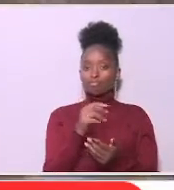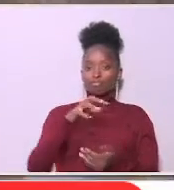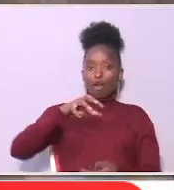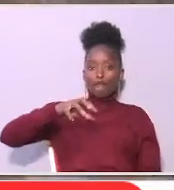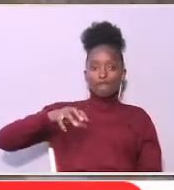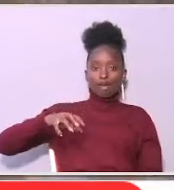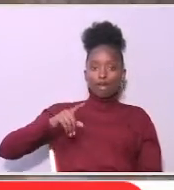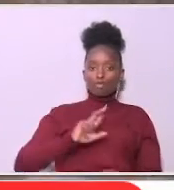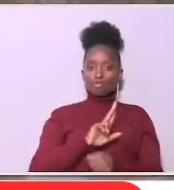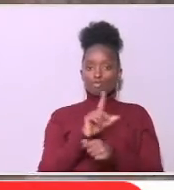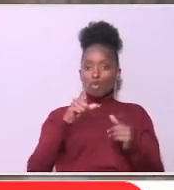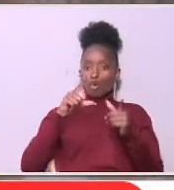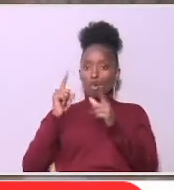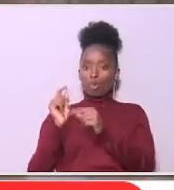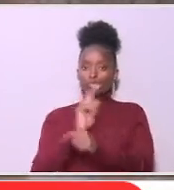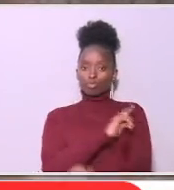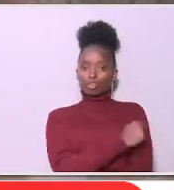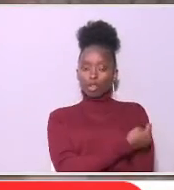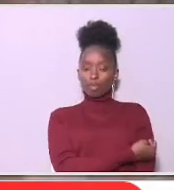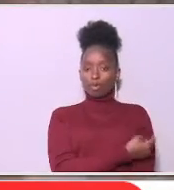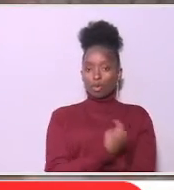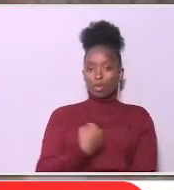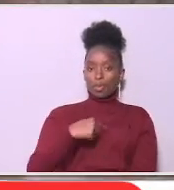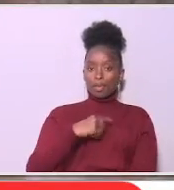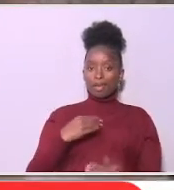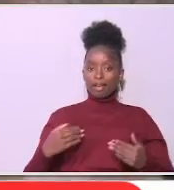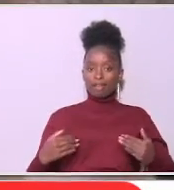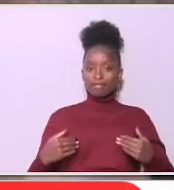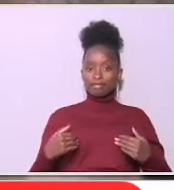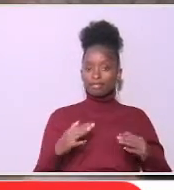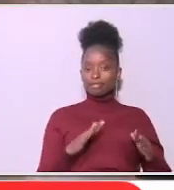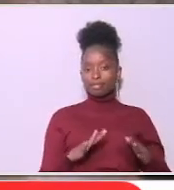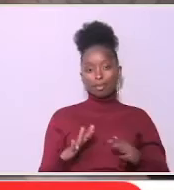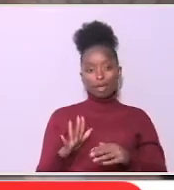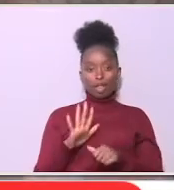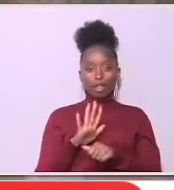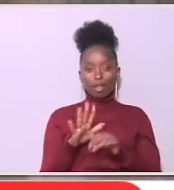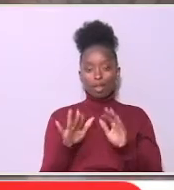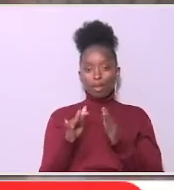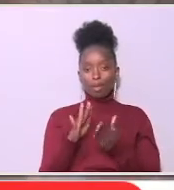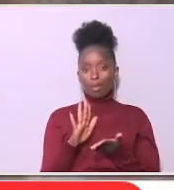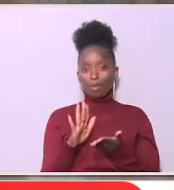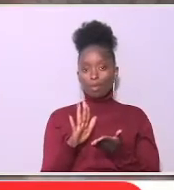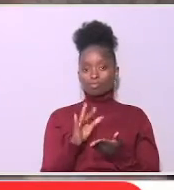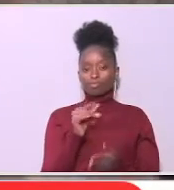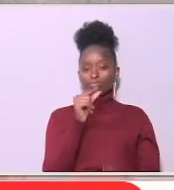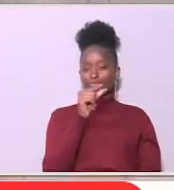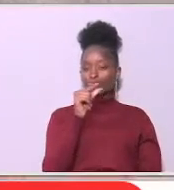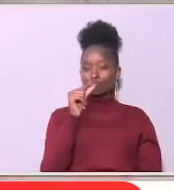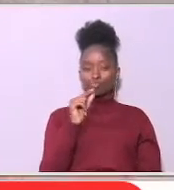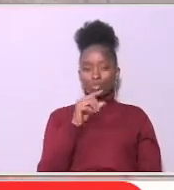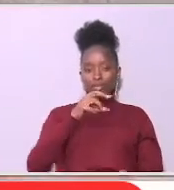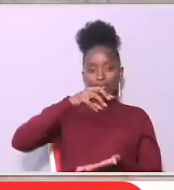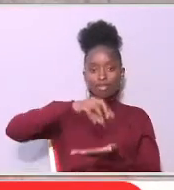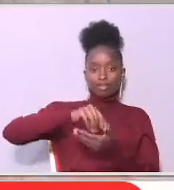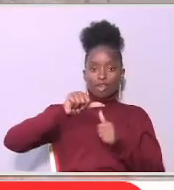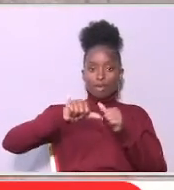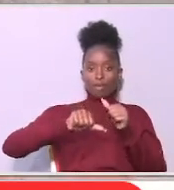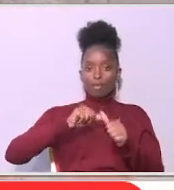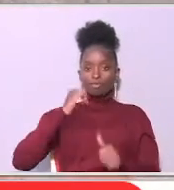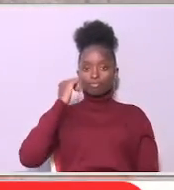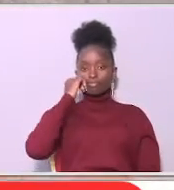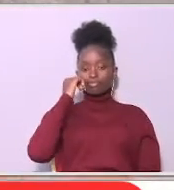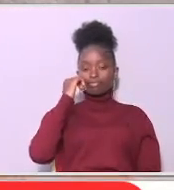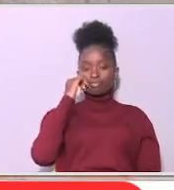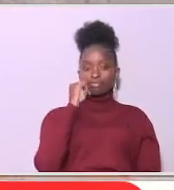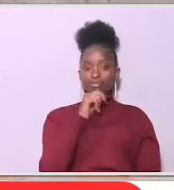tiba. Hatutakuwa tunashughulika sana on minor cases ya ugonjwa. Daktari ajaribu